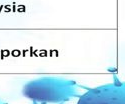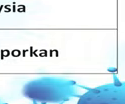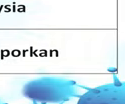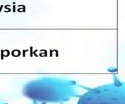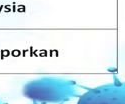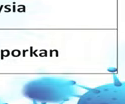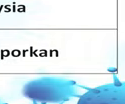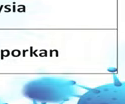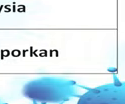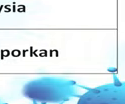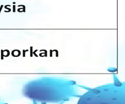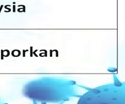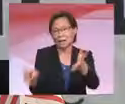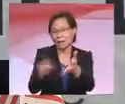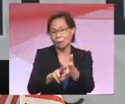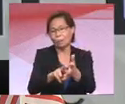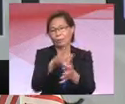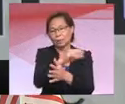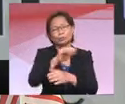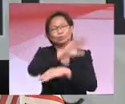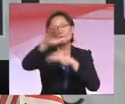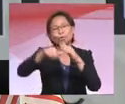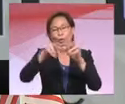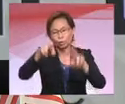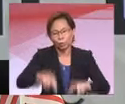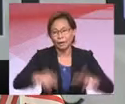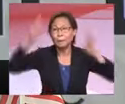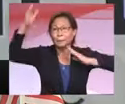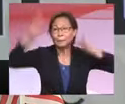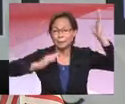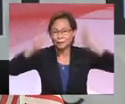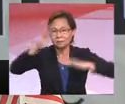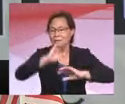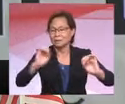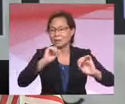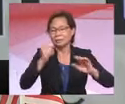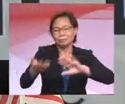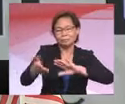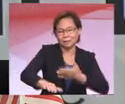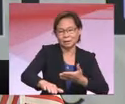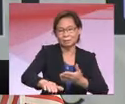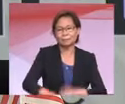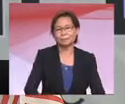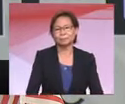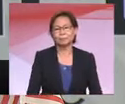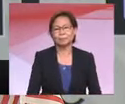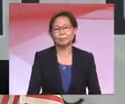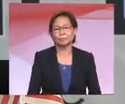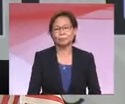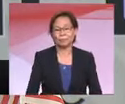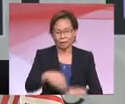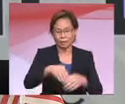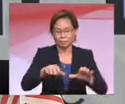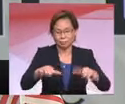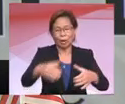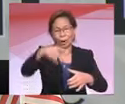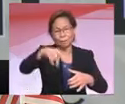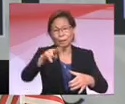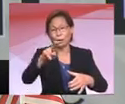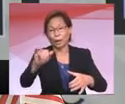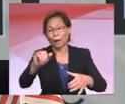kes telah dilaporkan dan kesemuanya melibatkan warga negara Malaysia dan tiada kematian di kluster PUI